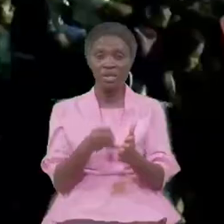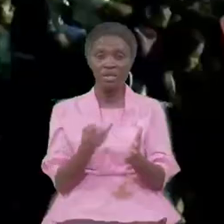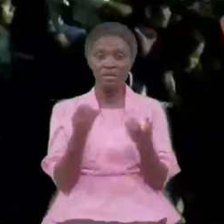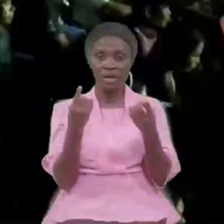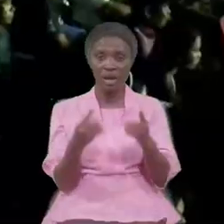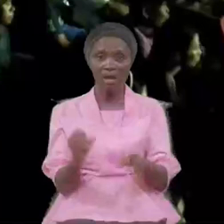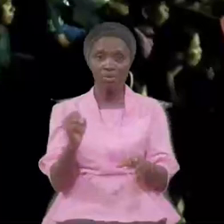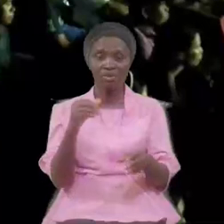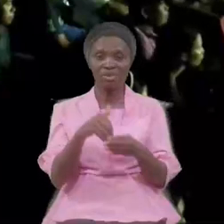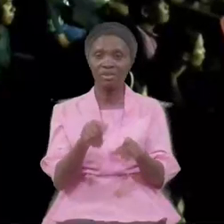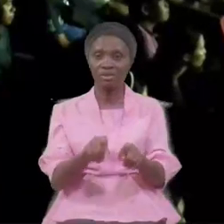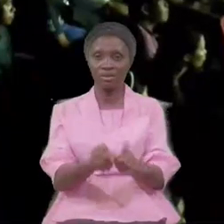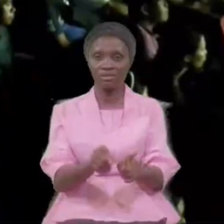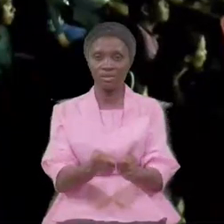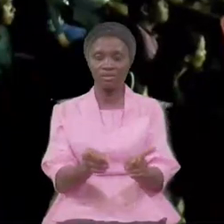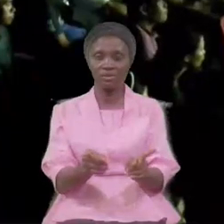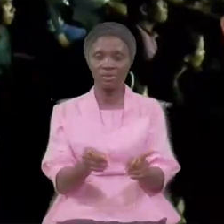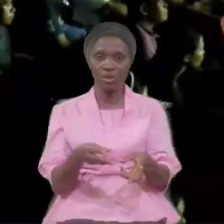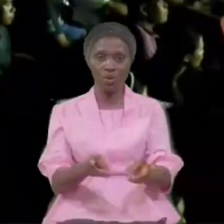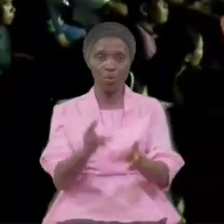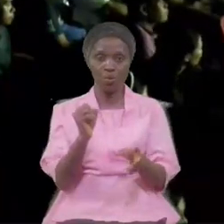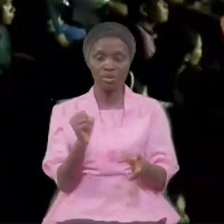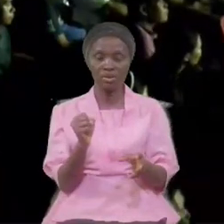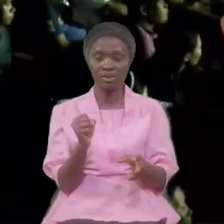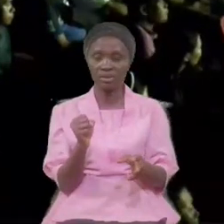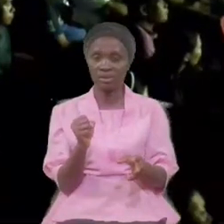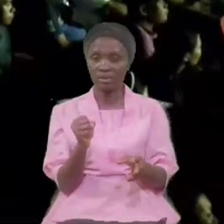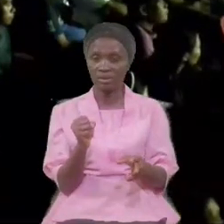Ça se passe de diverses manières.